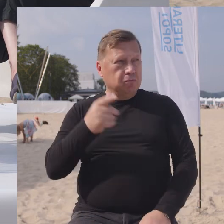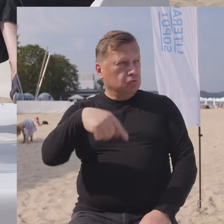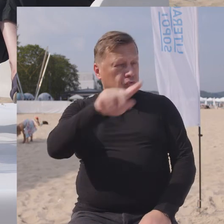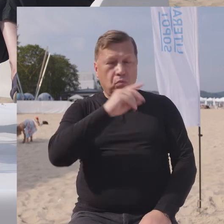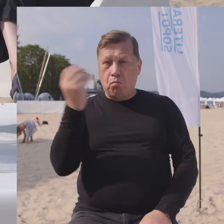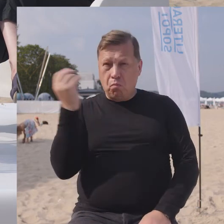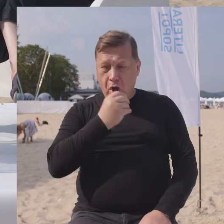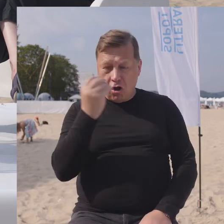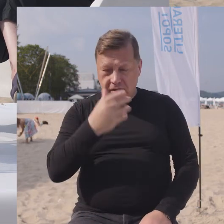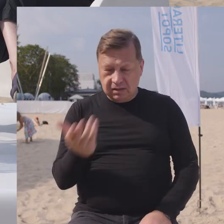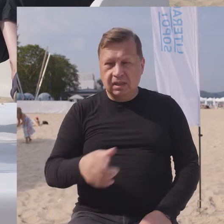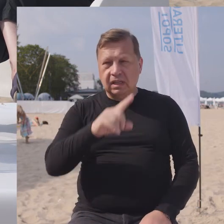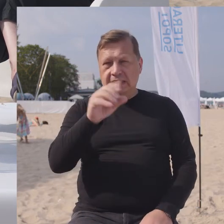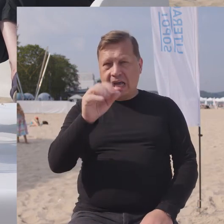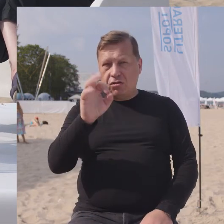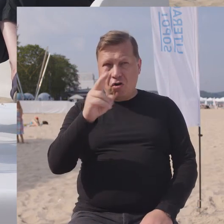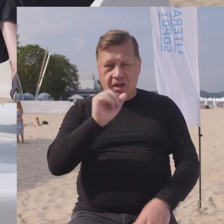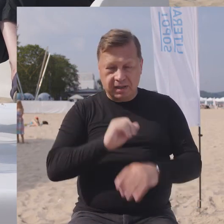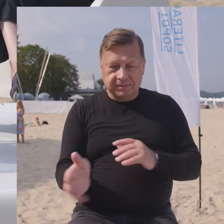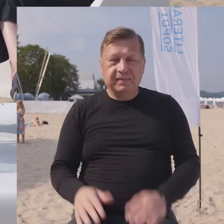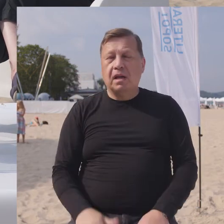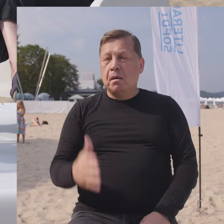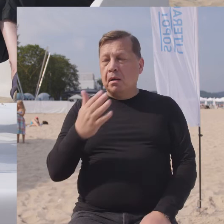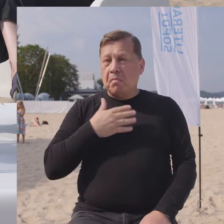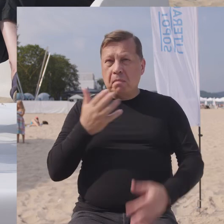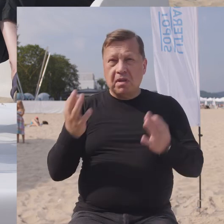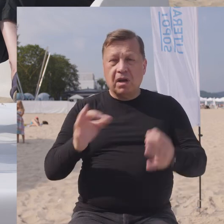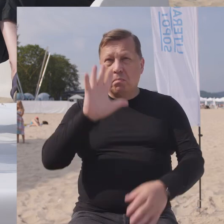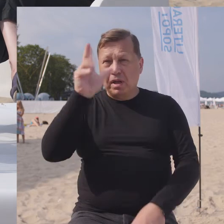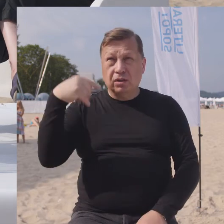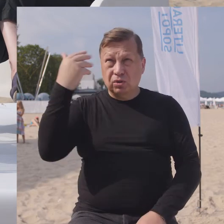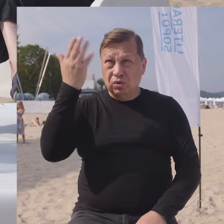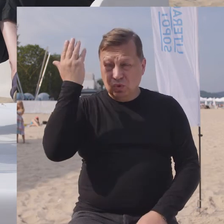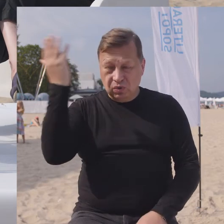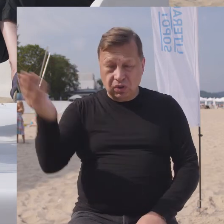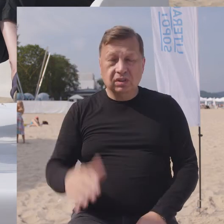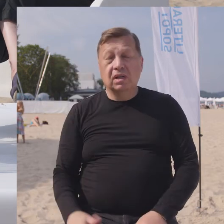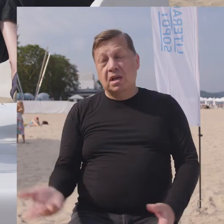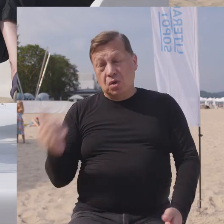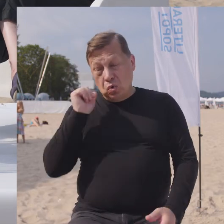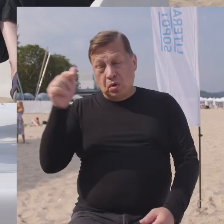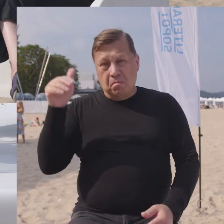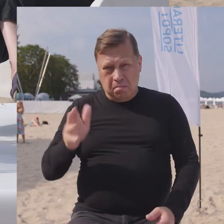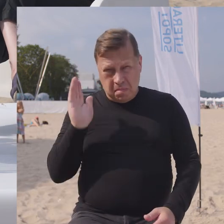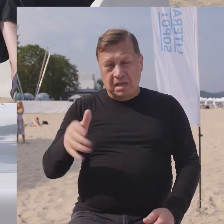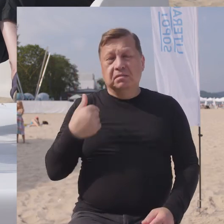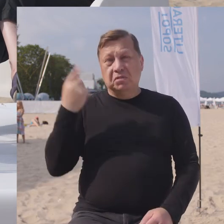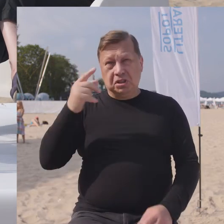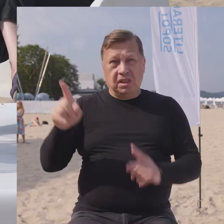wspaniałe słońce, które przynajmniej jeszcze jutro będzie nam świeciło, bo być może od soboty zacznie padać, więc chciałbym, żebyśmy